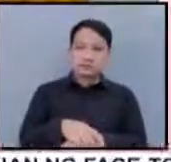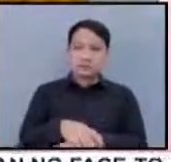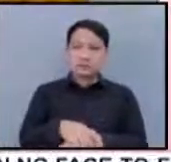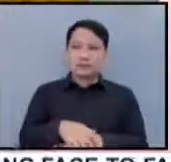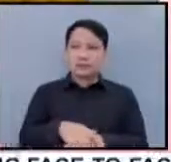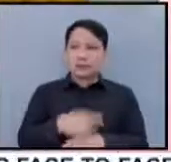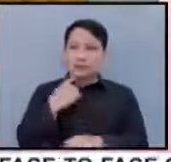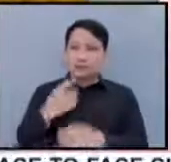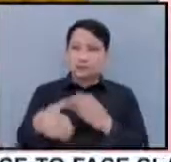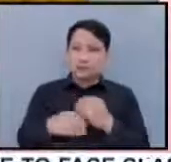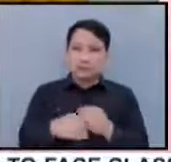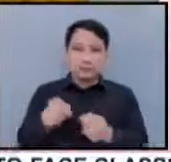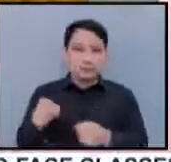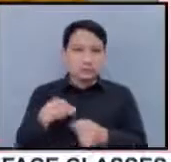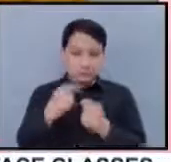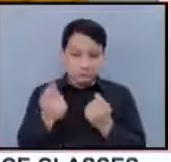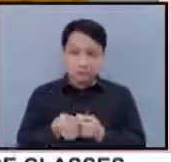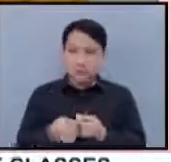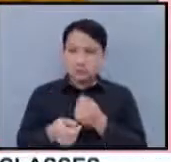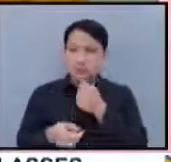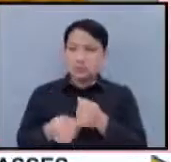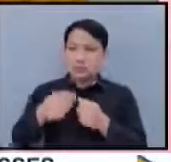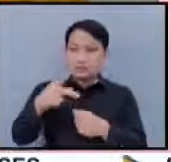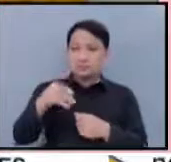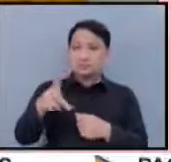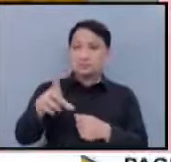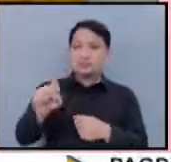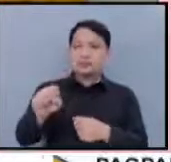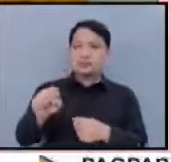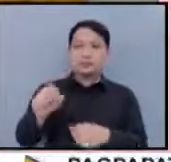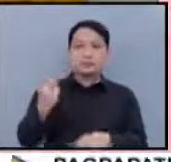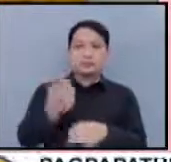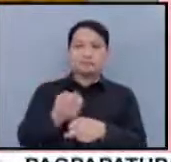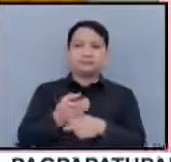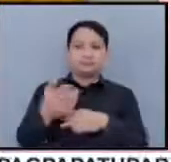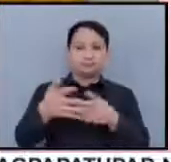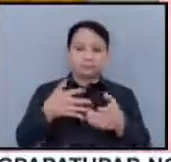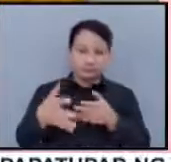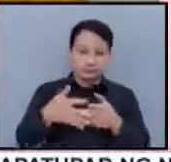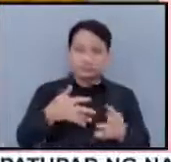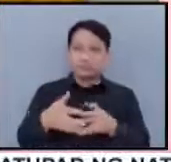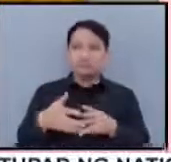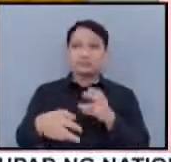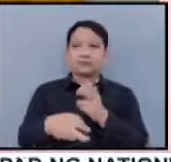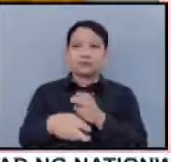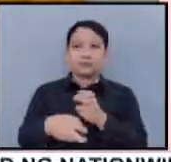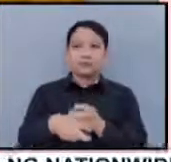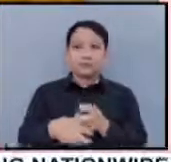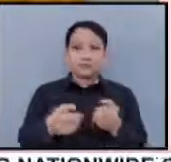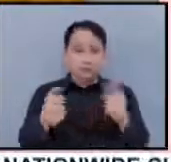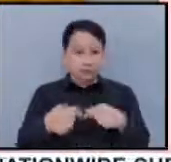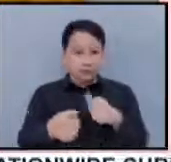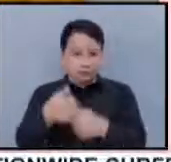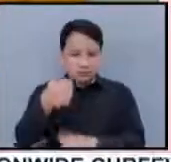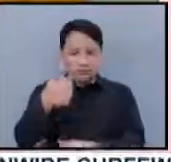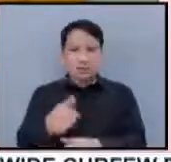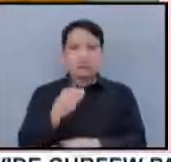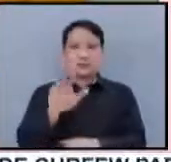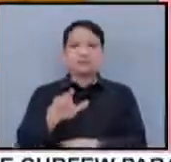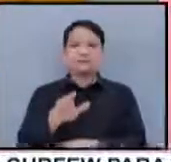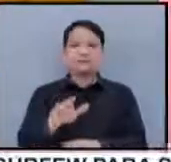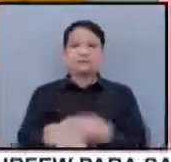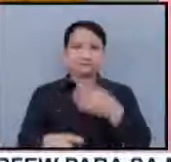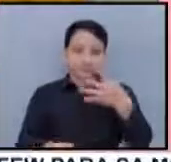pinagdaanan ng team namin ng PADS. Pero despite of all the challenges, ito nga, nakapag-uwi kami ng apat